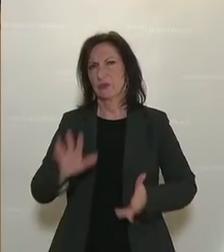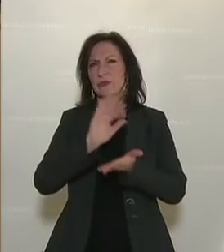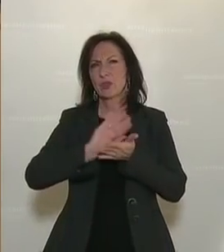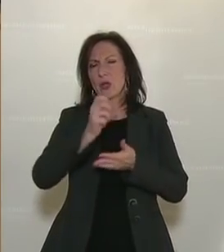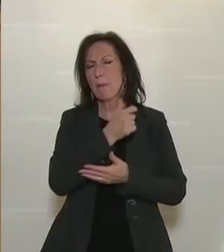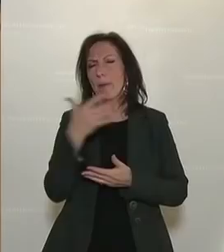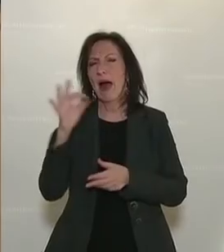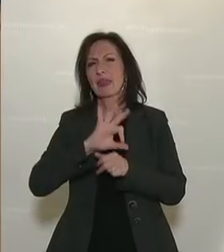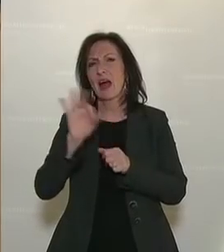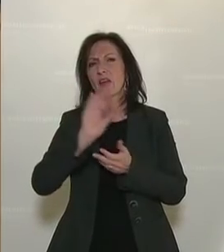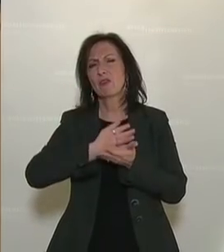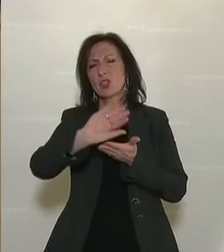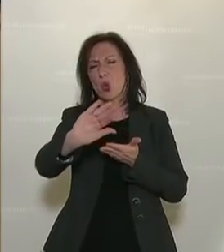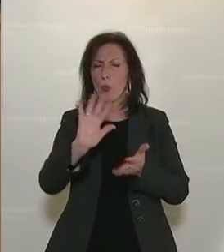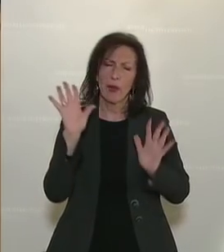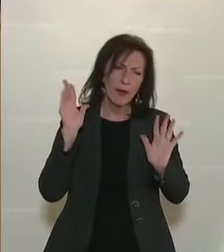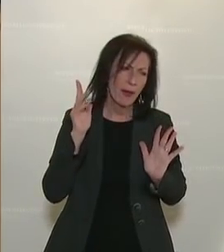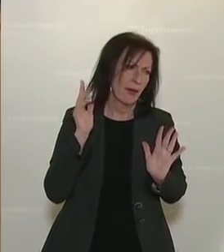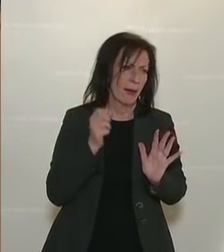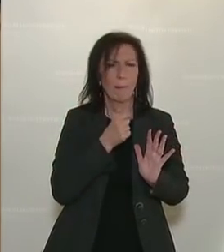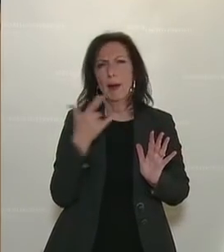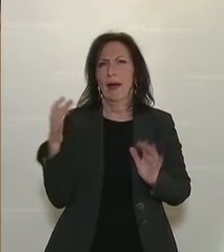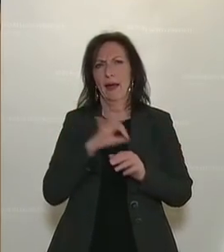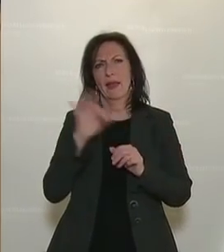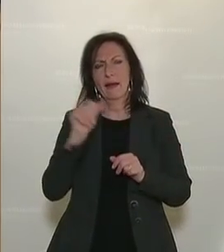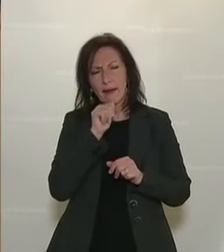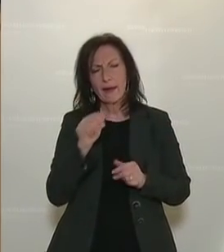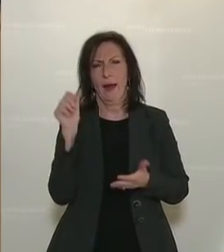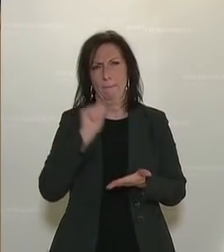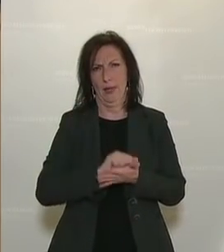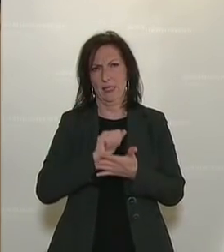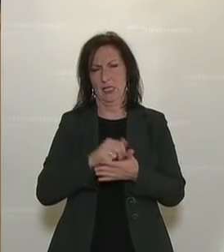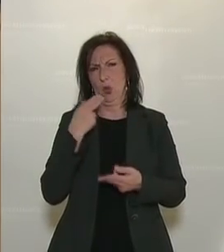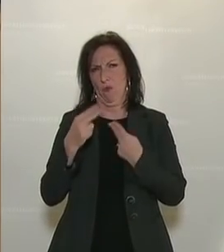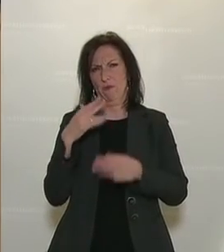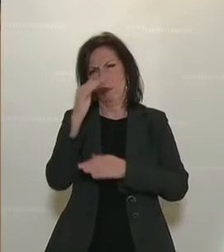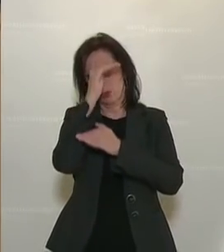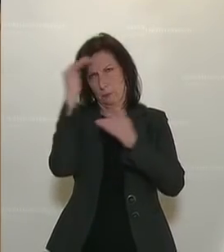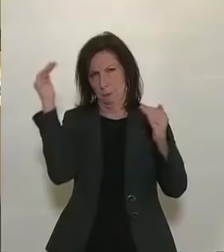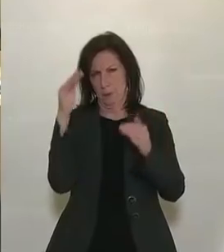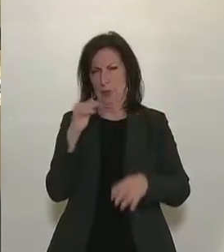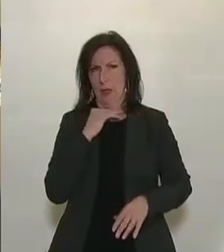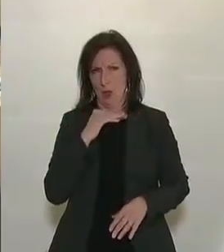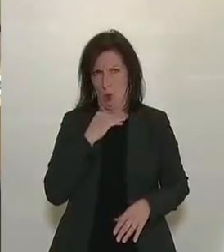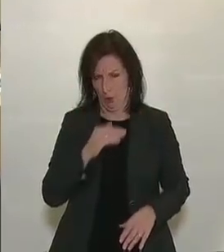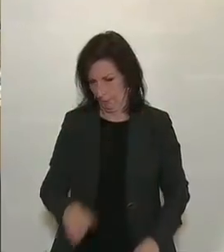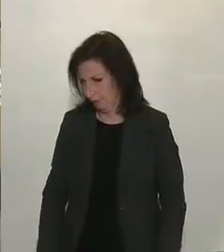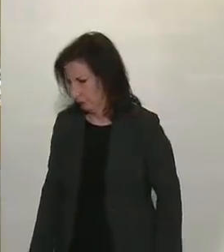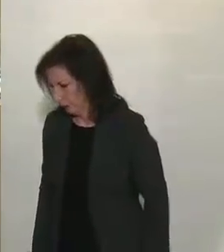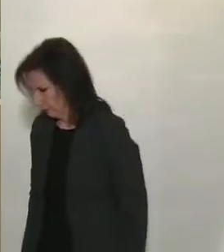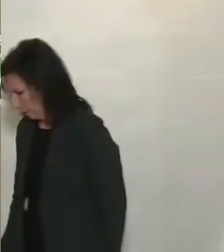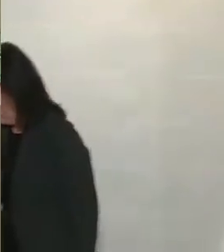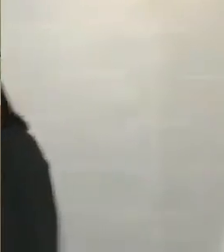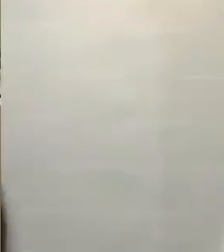wenigen Tage dieses Jahres von Pressekonferenzen, denn davon haben wir mehr als genug gesehen. Wir sind mitten in der Debatte zur